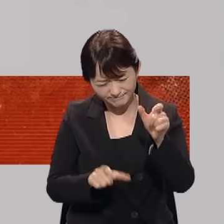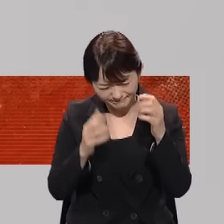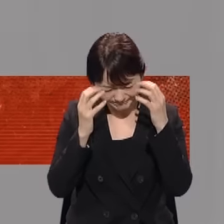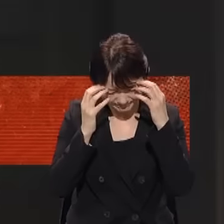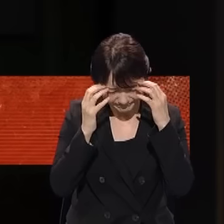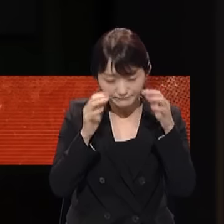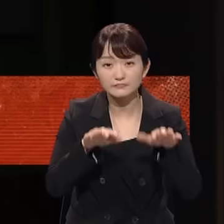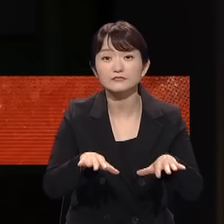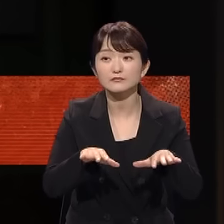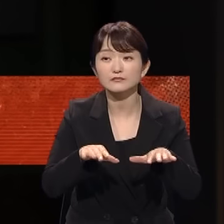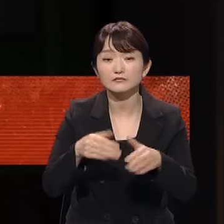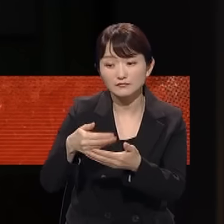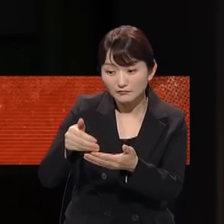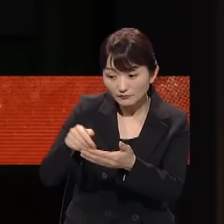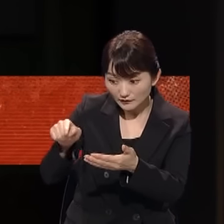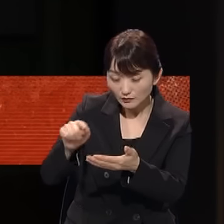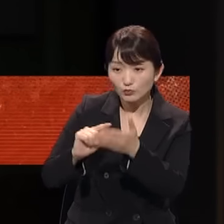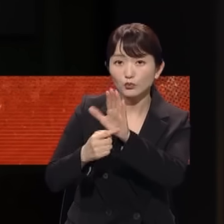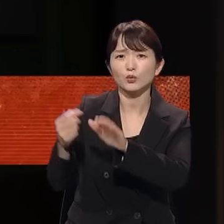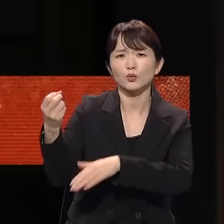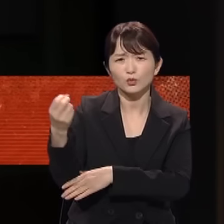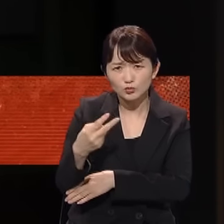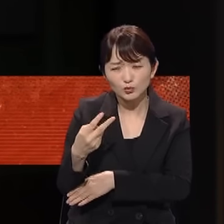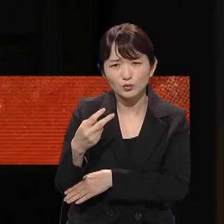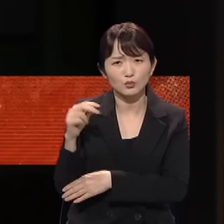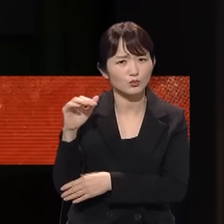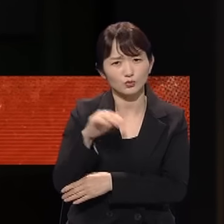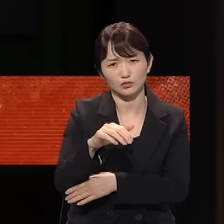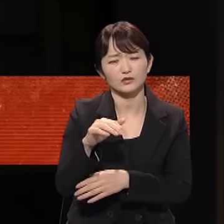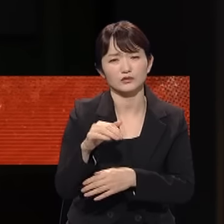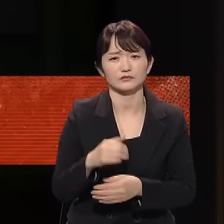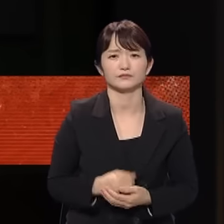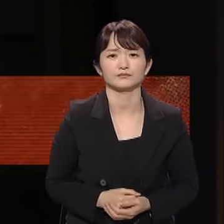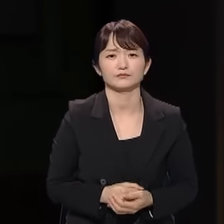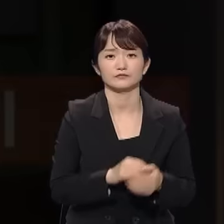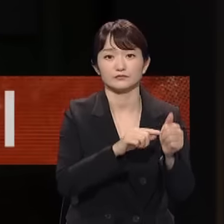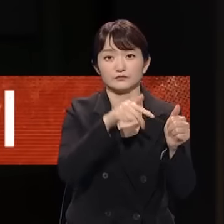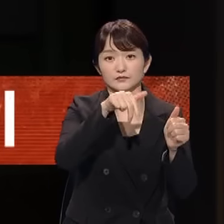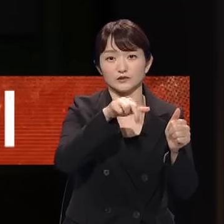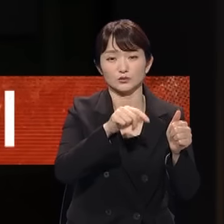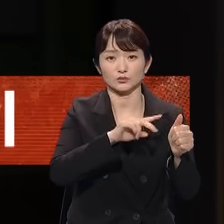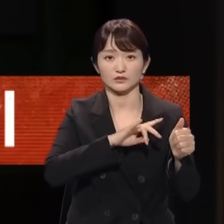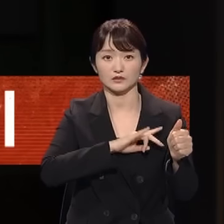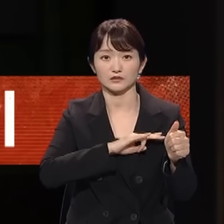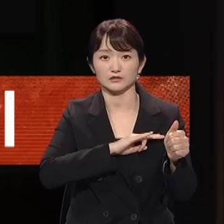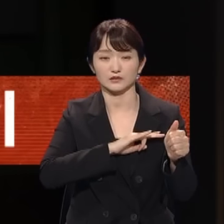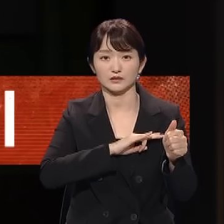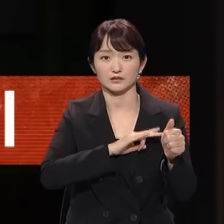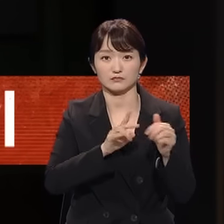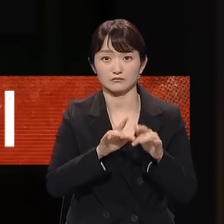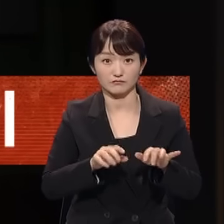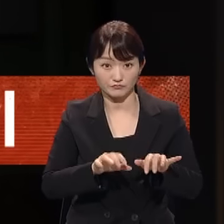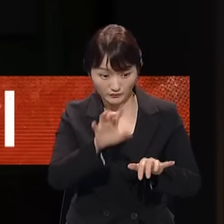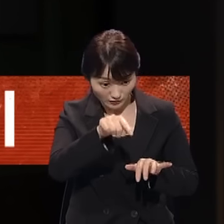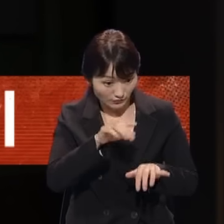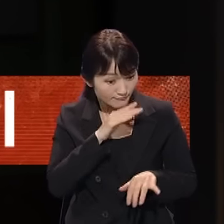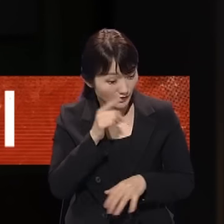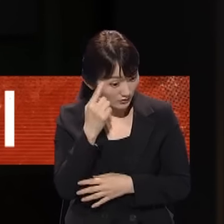왔는데요. 이번 몽타주가 공개되자 다시 또 공격을 받은 겁니다. 지코의 SNS 계정에 찾아가서 너냐, 뭐